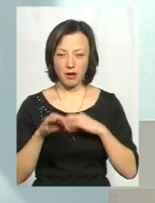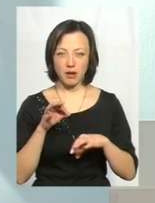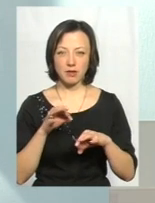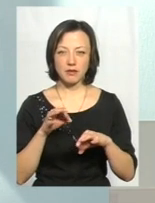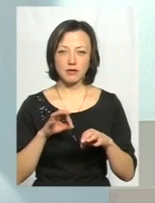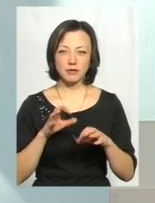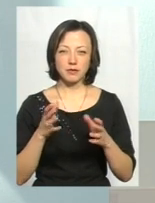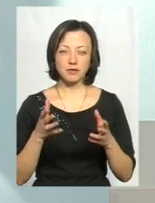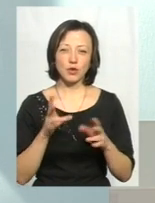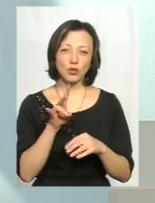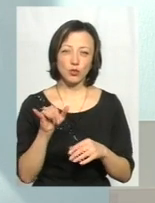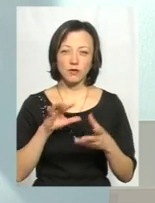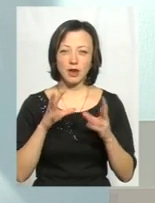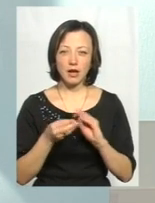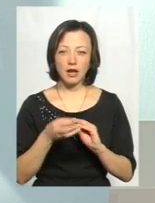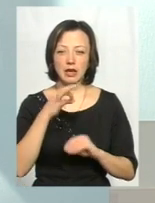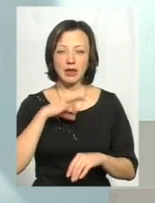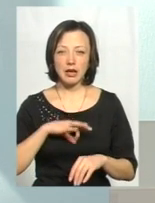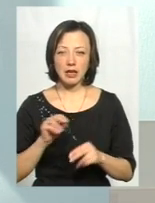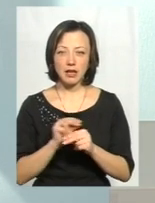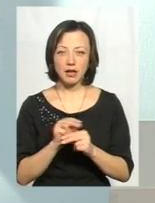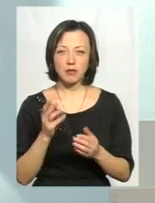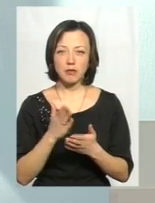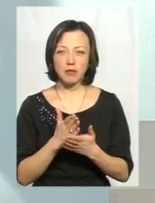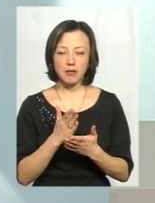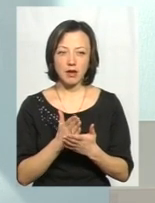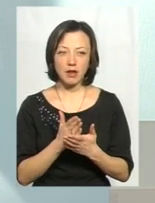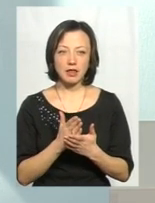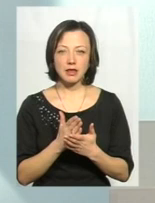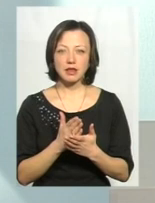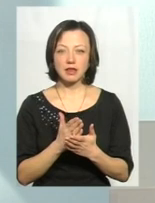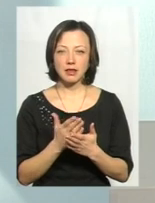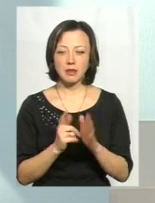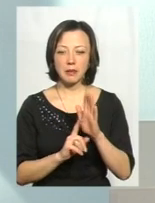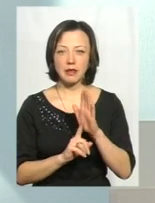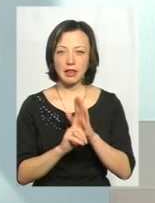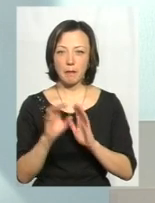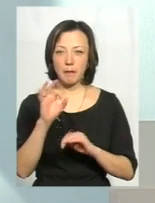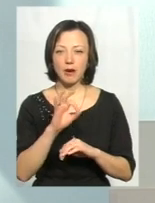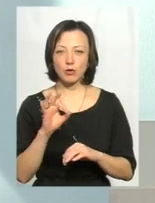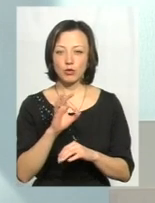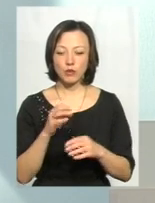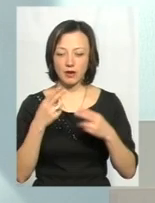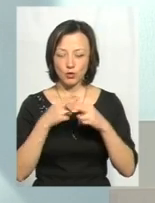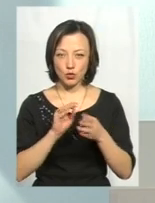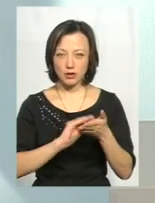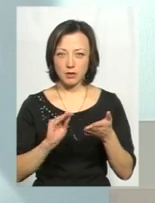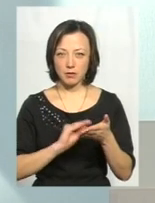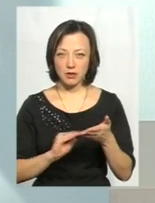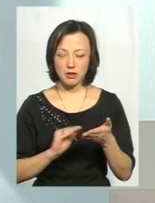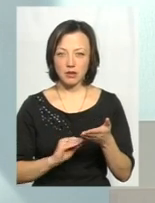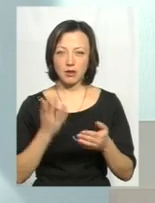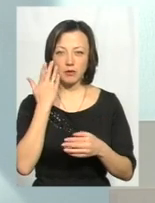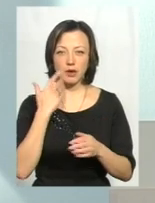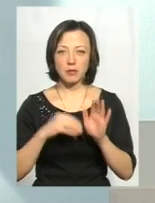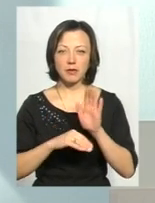Ну, взагалі, ліки вони мають і певну температуру, при яких вони діють, тобто вона зазначена в інструкції. І при